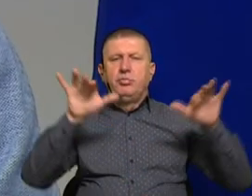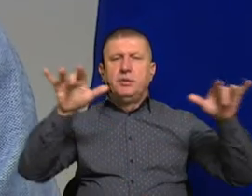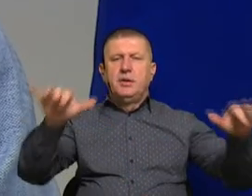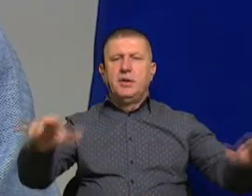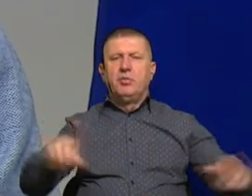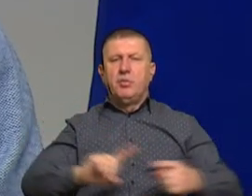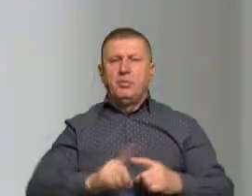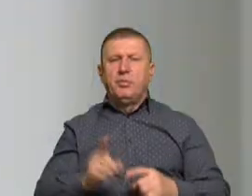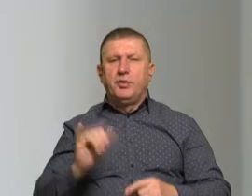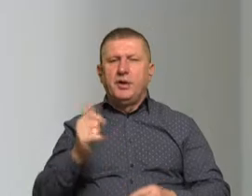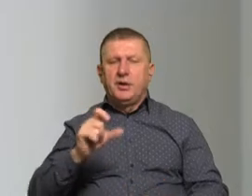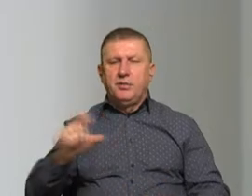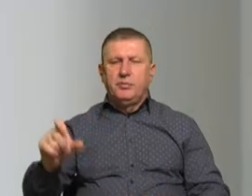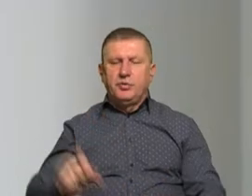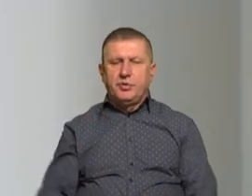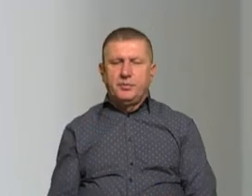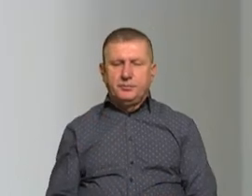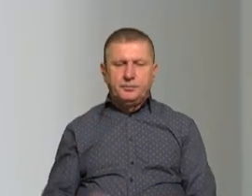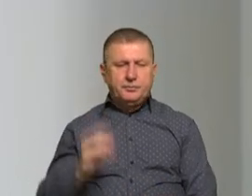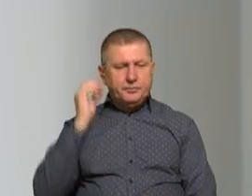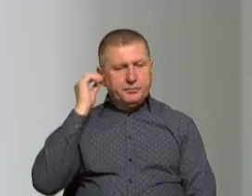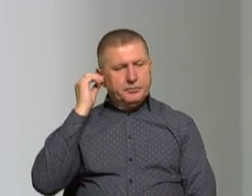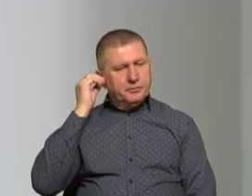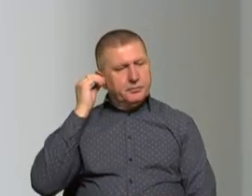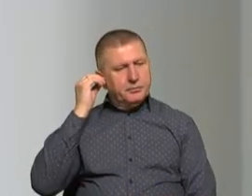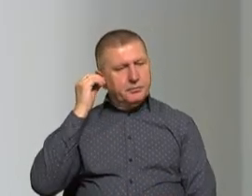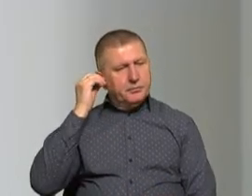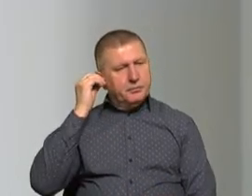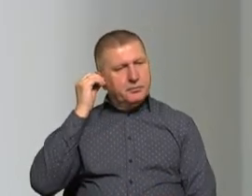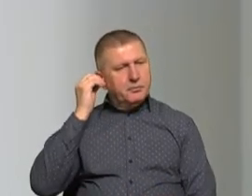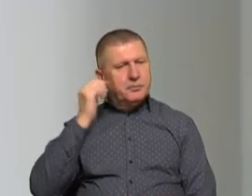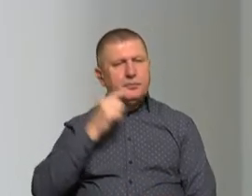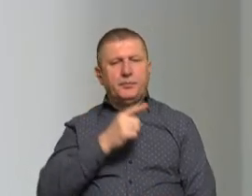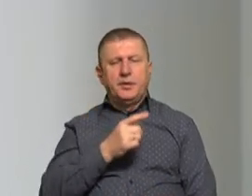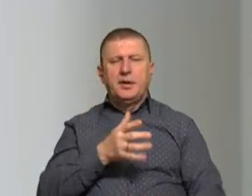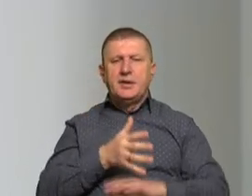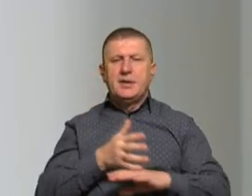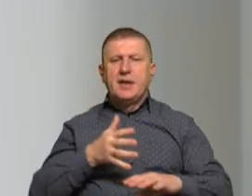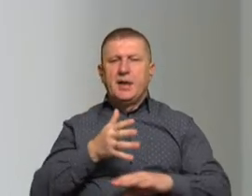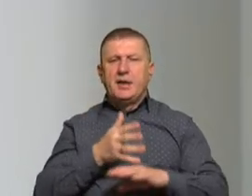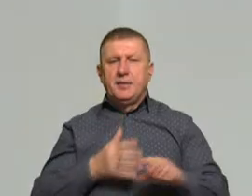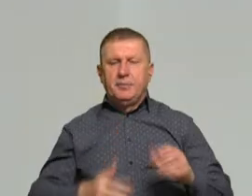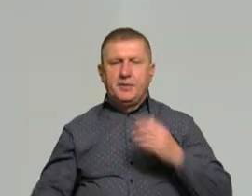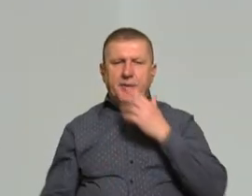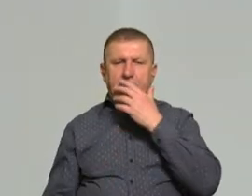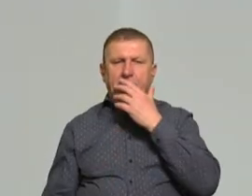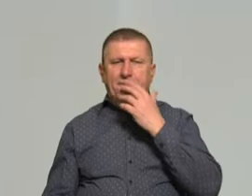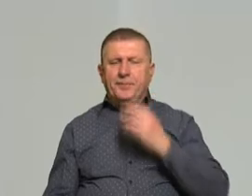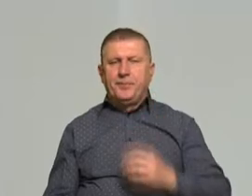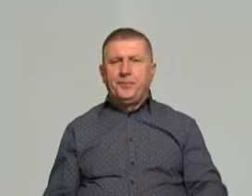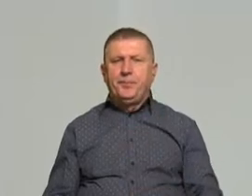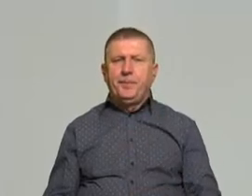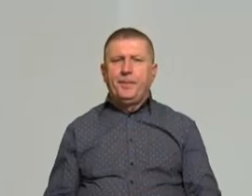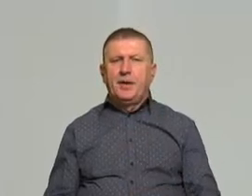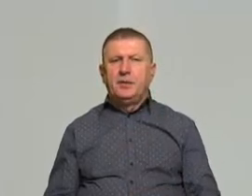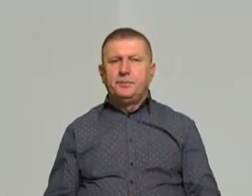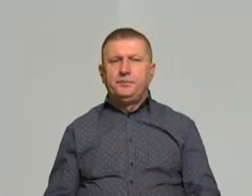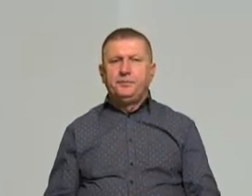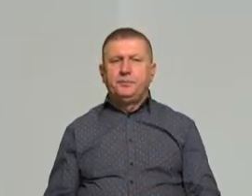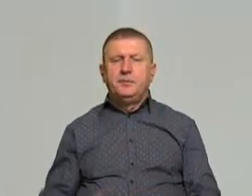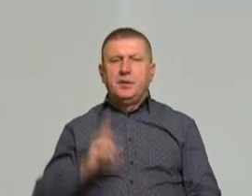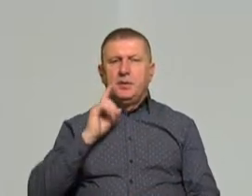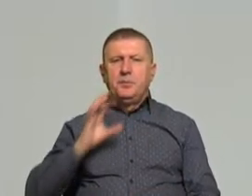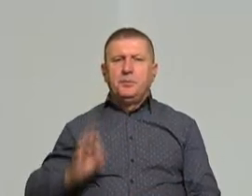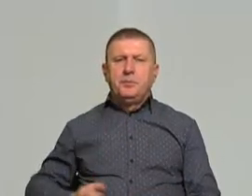czasie. Dziękuję. Teraz pani Małgorzata Zaremska. Bardzo dziękuję. No więc, szanowni państwo,